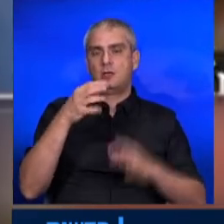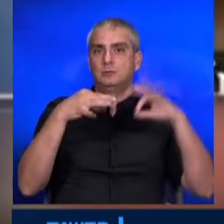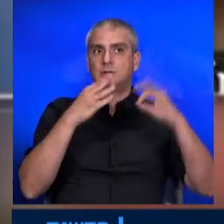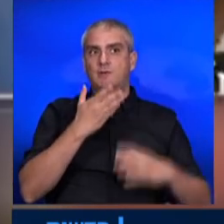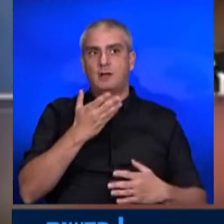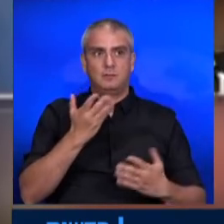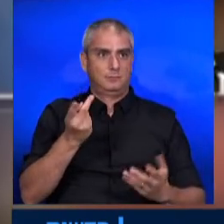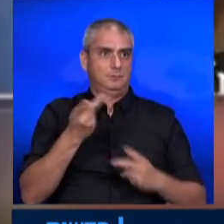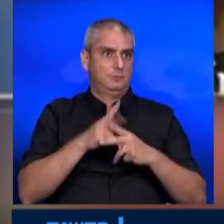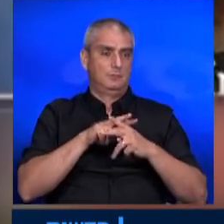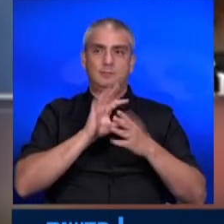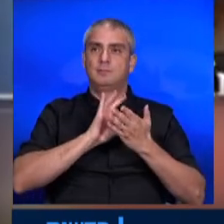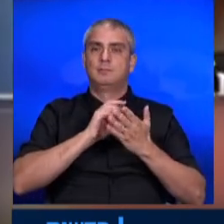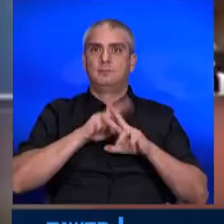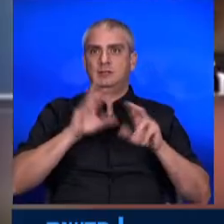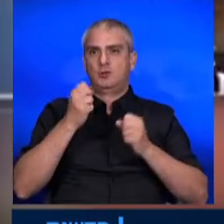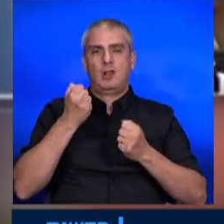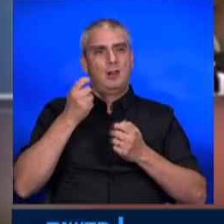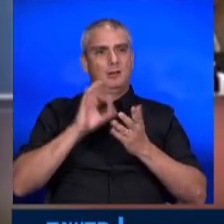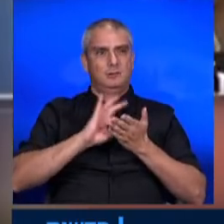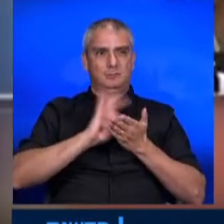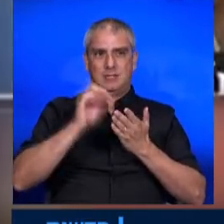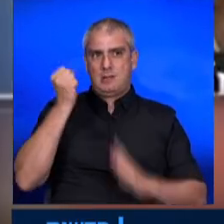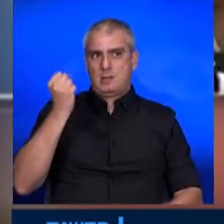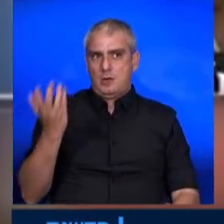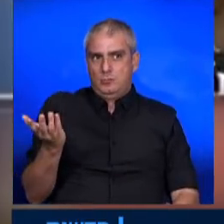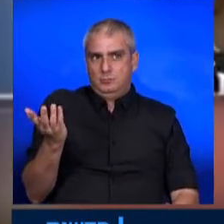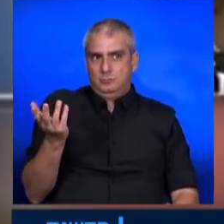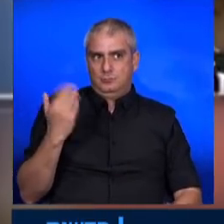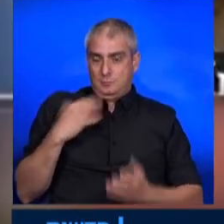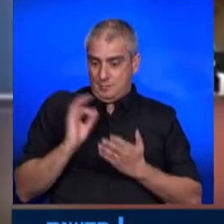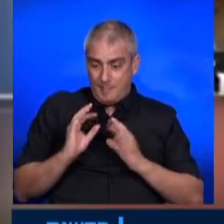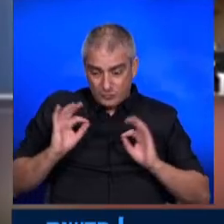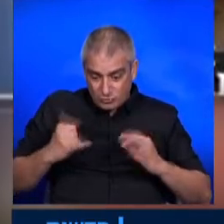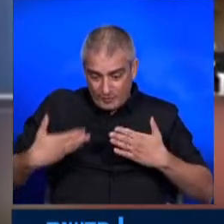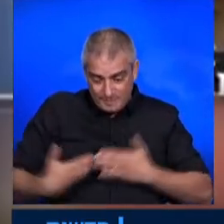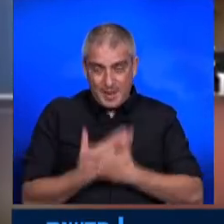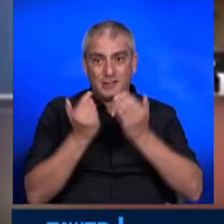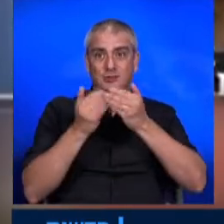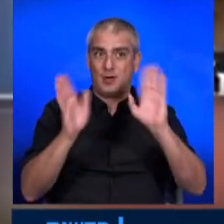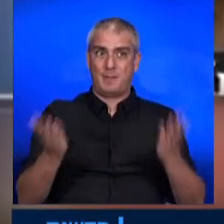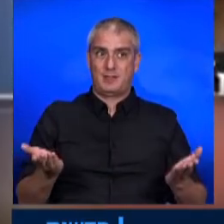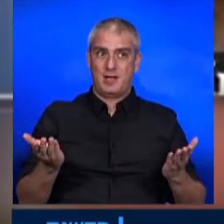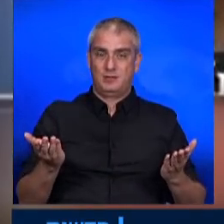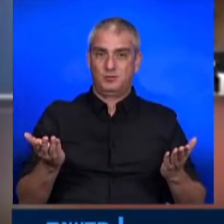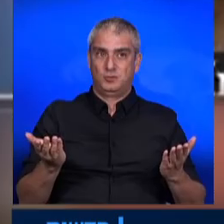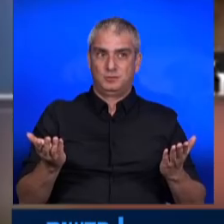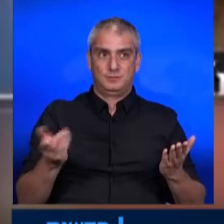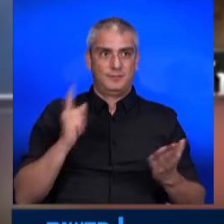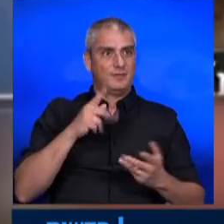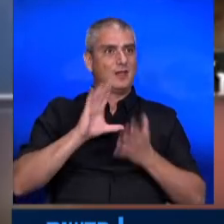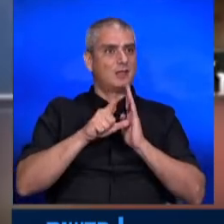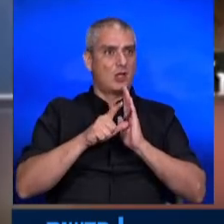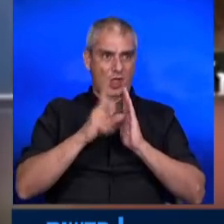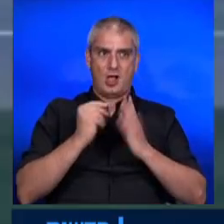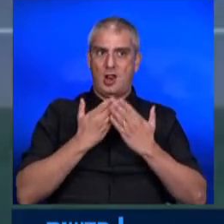no se abran muchas agencias de viajes que estaban desescalando su apertura a pesar de que la tecnología nos ayuda a estar en contacto